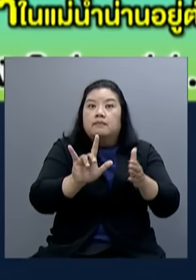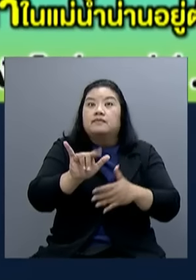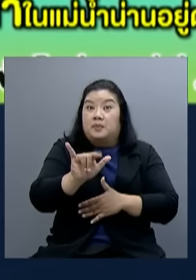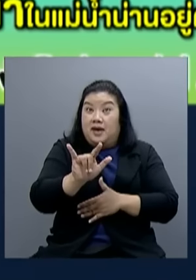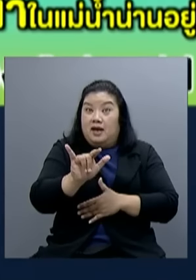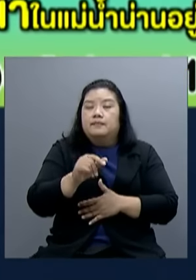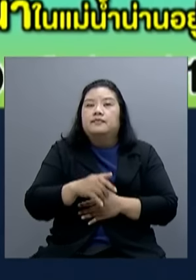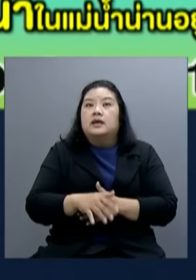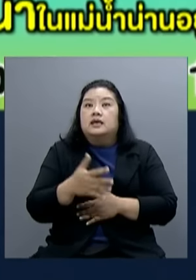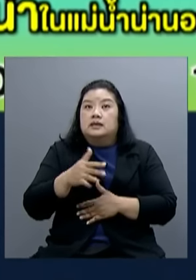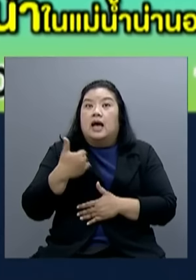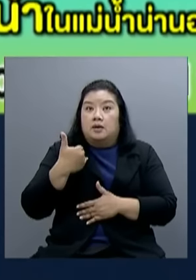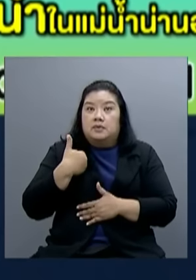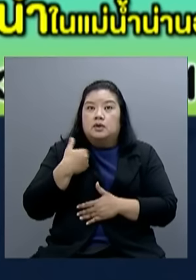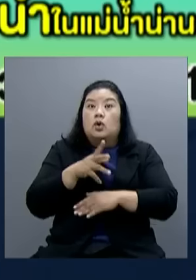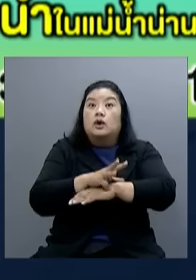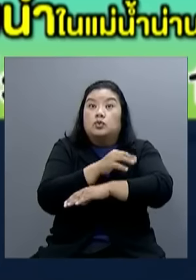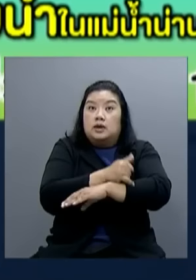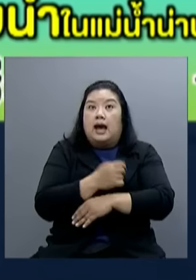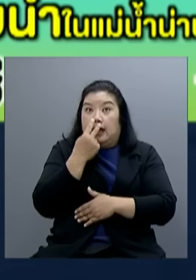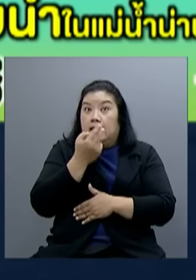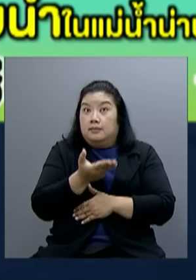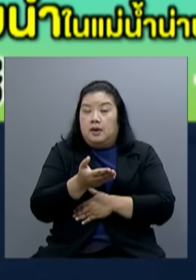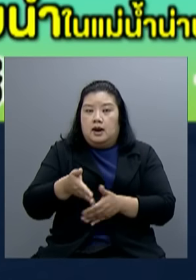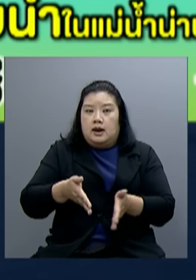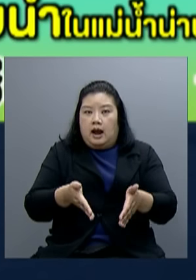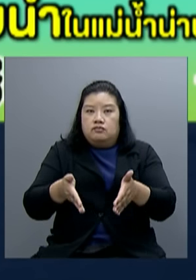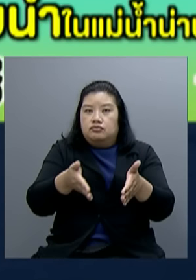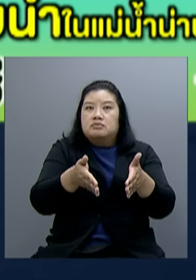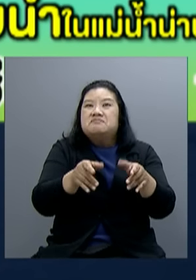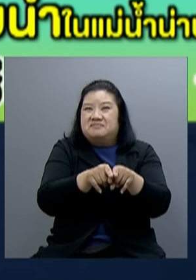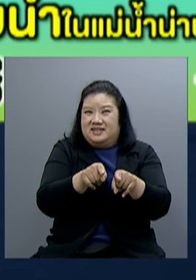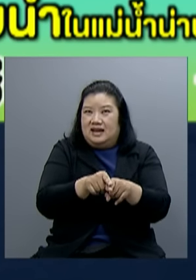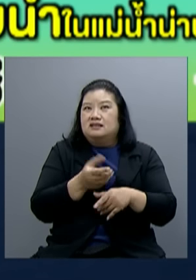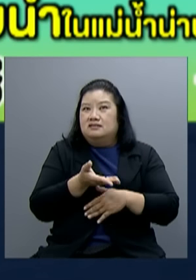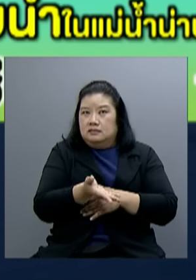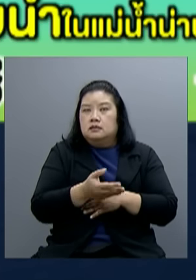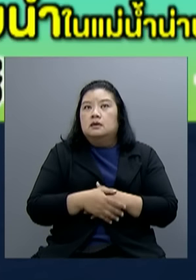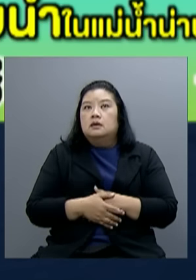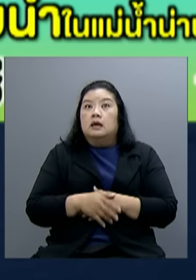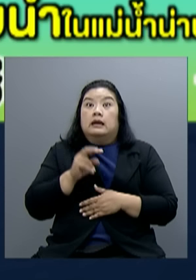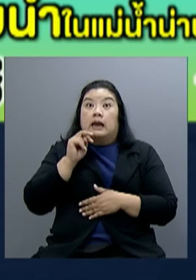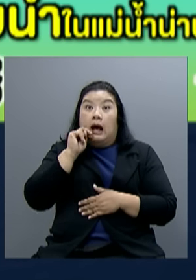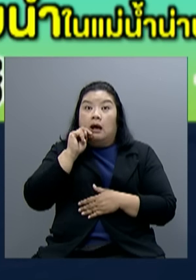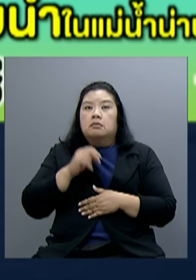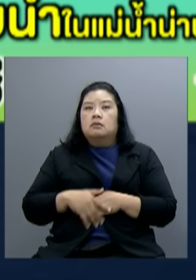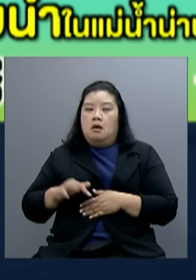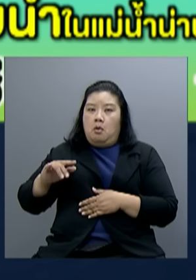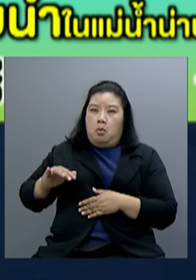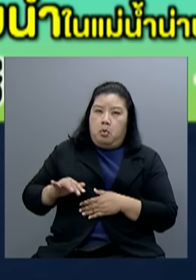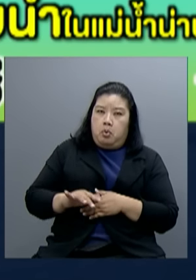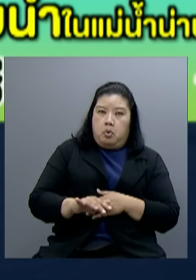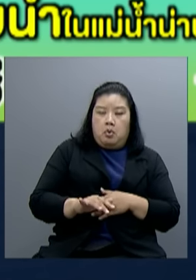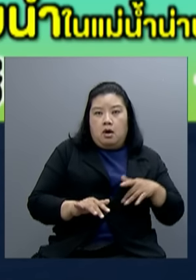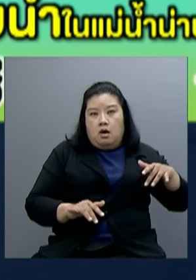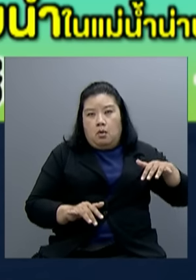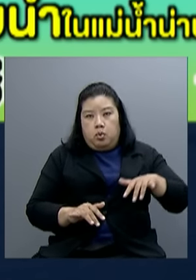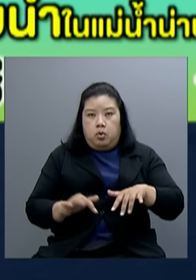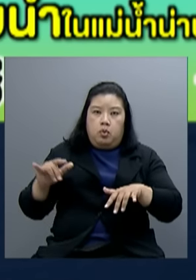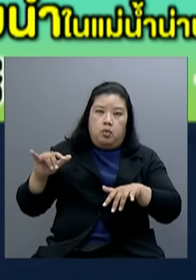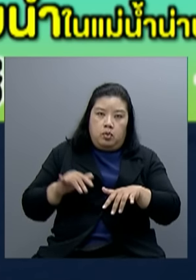ขื่อนแควน้อยนี่ก็เกือบปิดเลยนะครับเพื่อที่ลดปริมาณน้ำเพราะว่าณขณะนี้มวลน้ำจากลำน้ำยมเนี่ยนะครับหลากลงมาลำน้ำน่านน